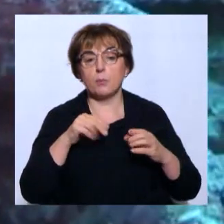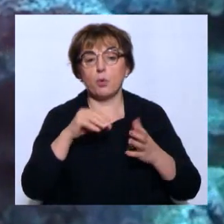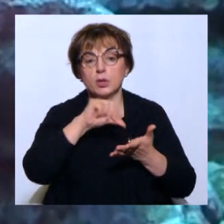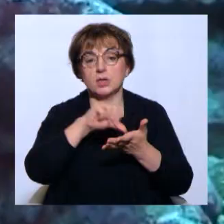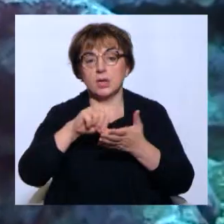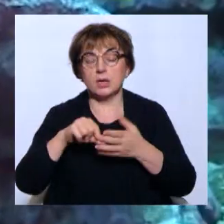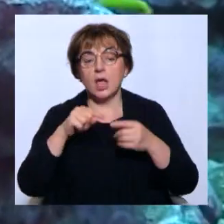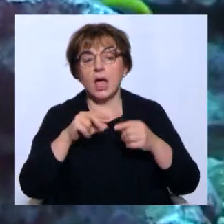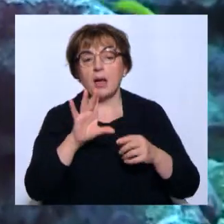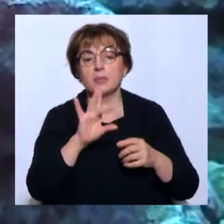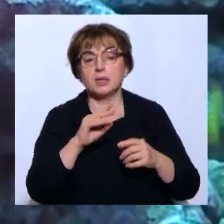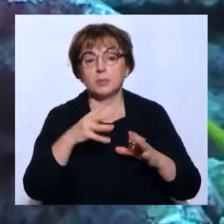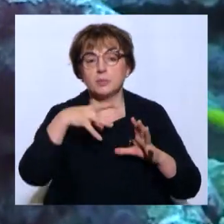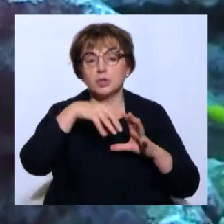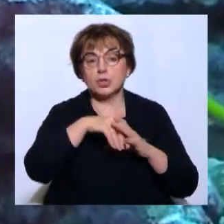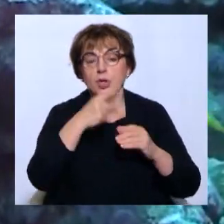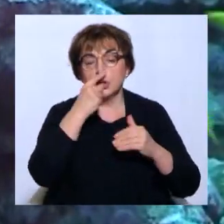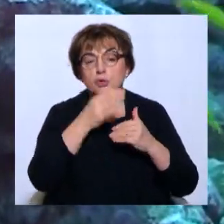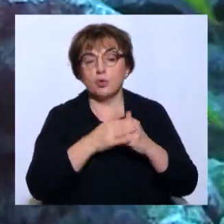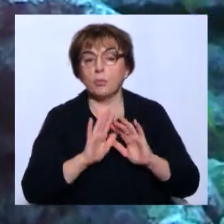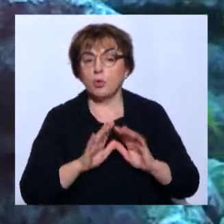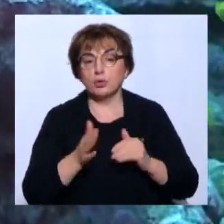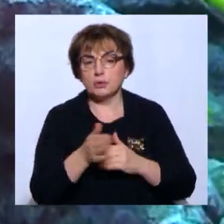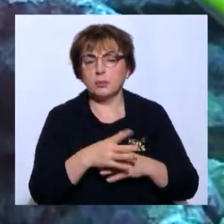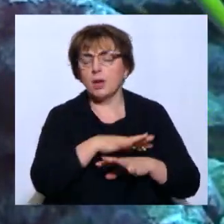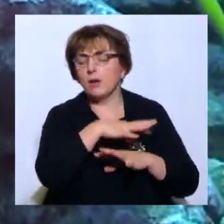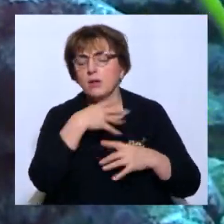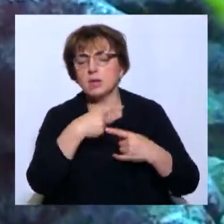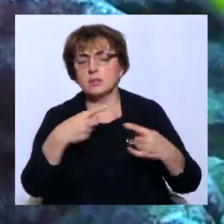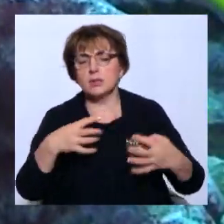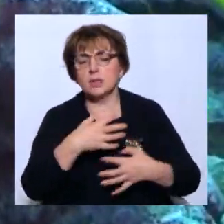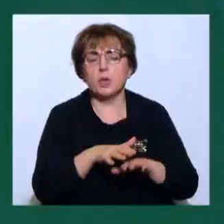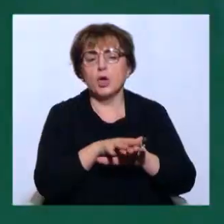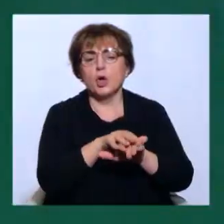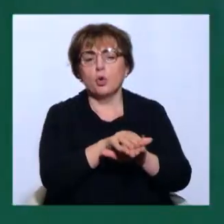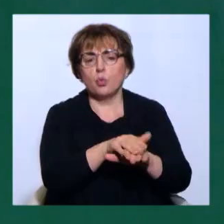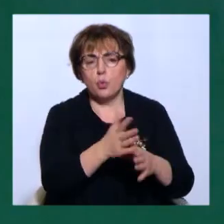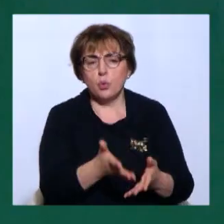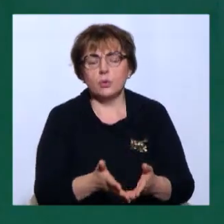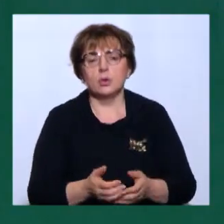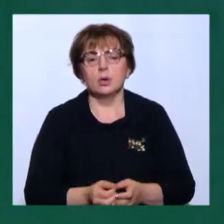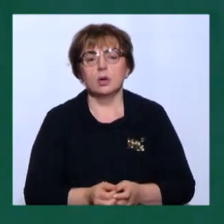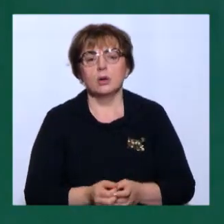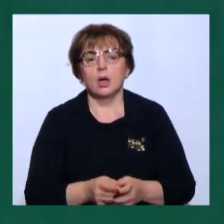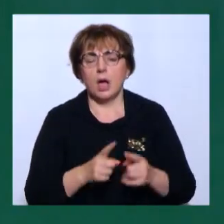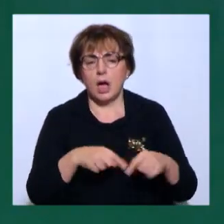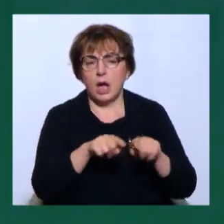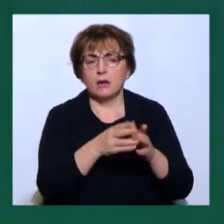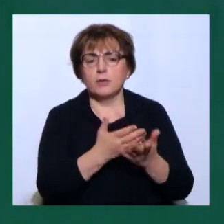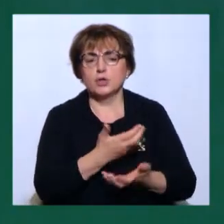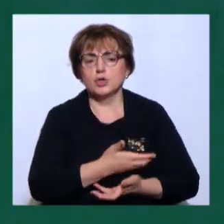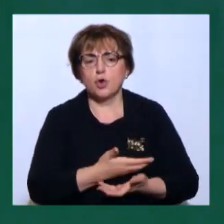ცხოვრობს არამარტო თევზები, არამედ ქვეწარმავლების სხვადასხვა სახეობა, მაგალითად კუს რამდენიმე სახეობა. აქვე